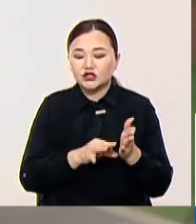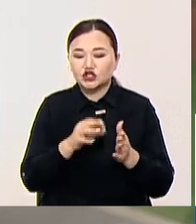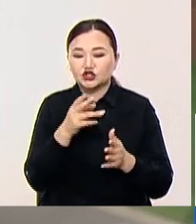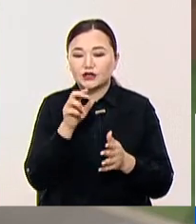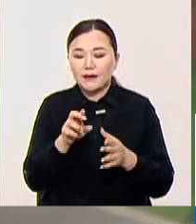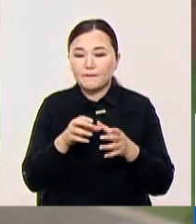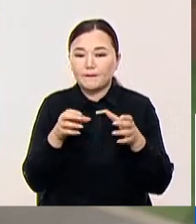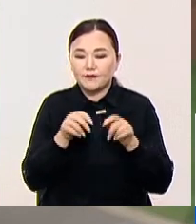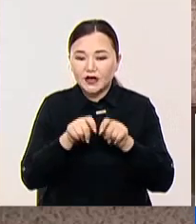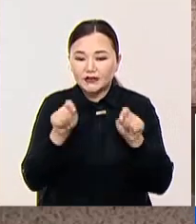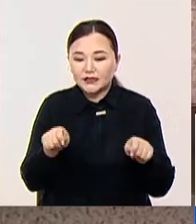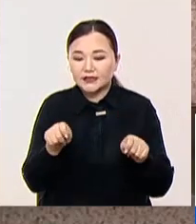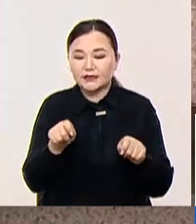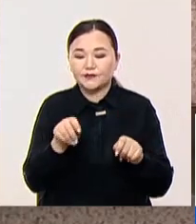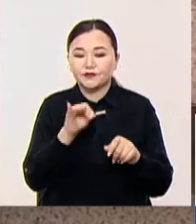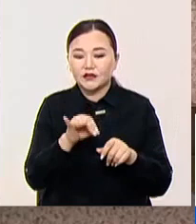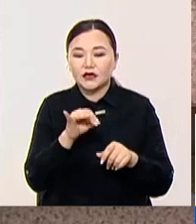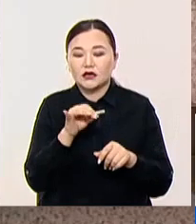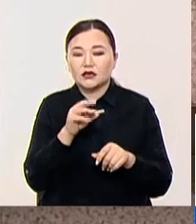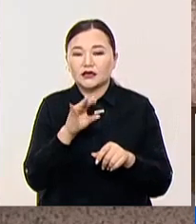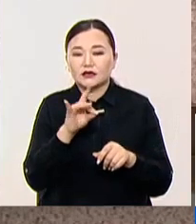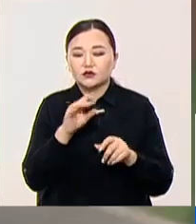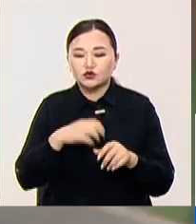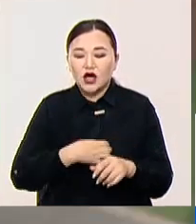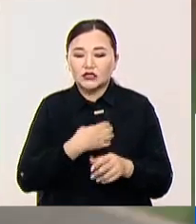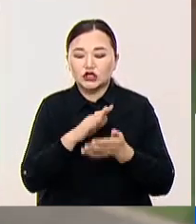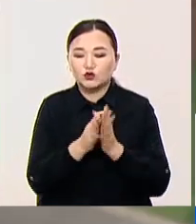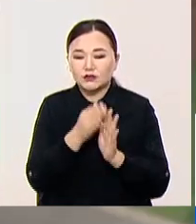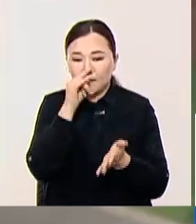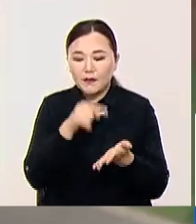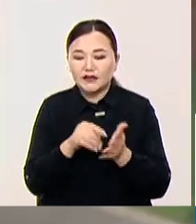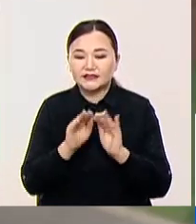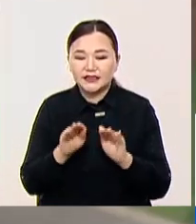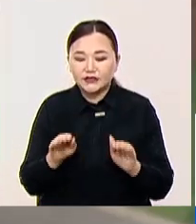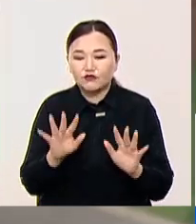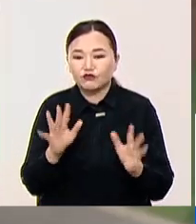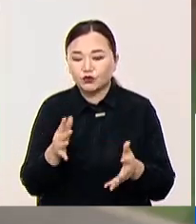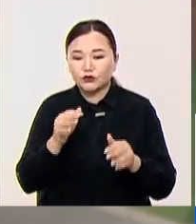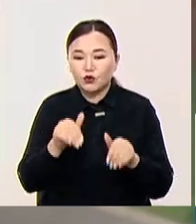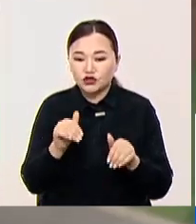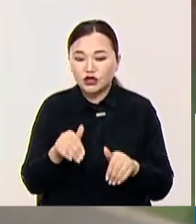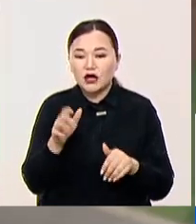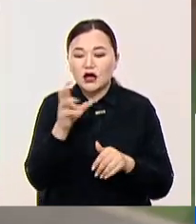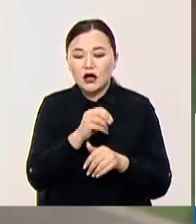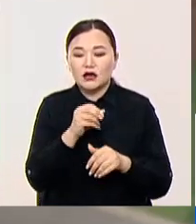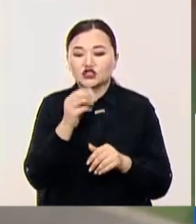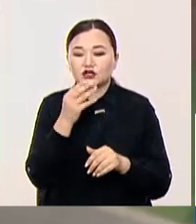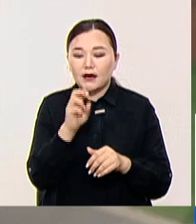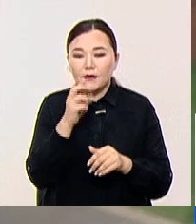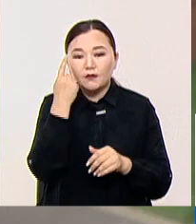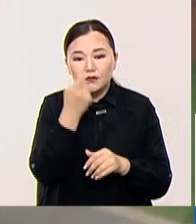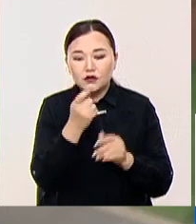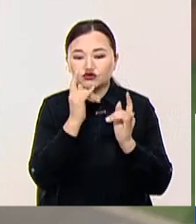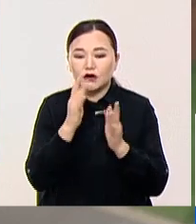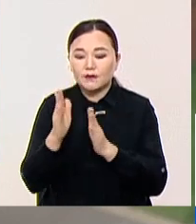штабты қалыптастырып, критикалық ситуацияға түскен студенттер болатын болса, сол штабқа хабарласып, жатақхана